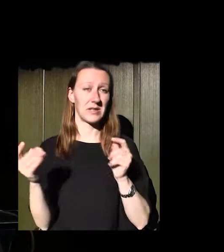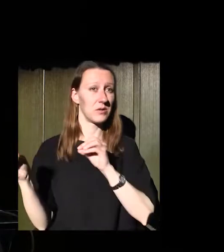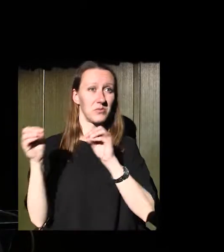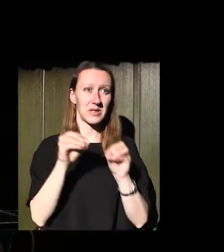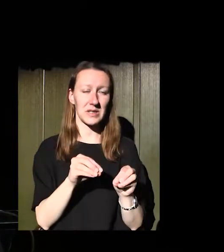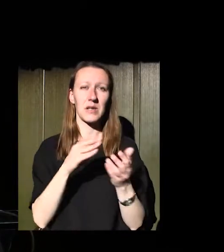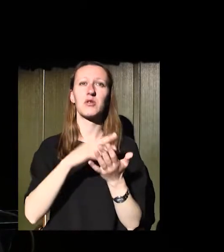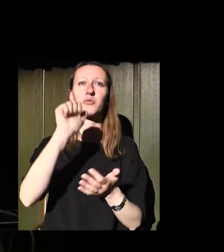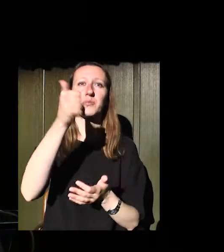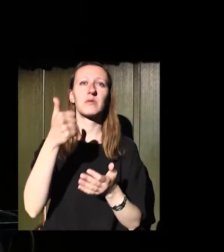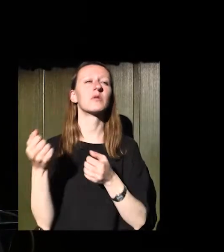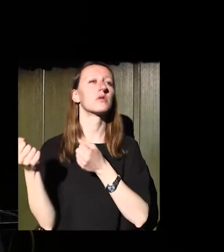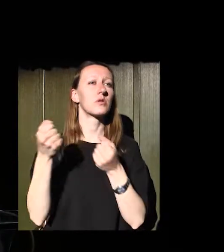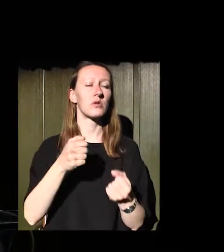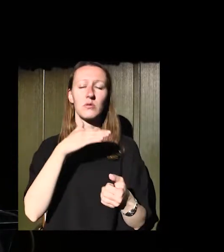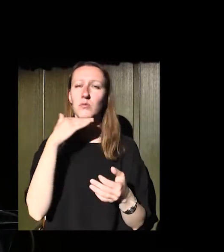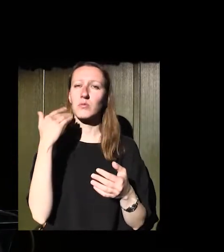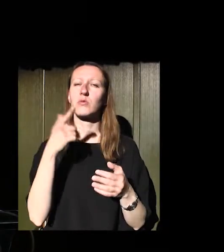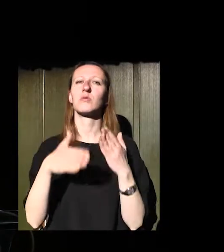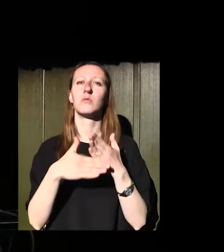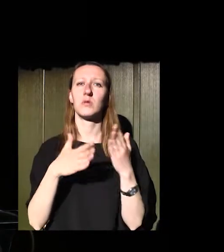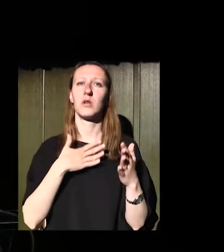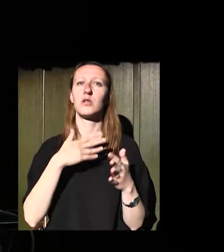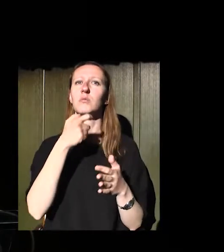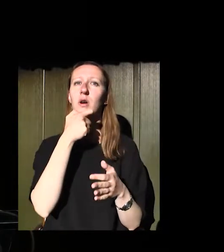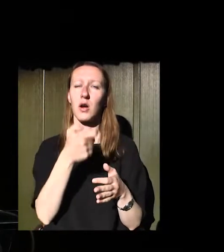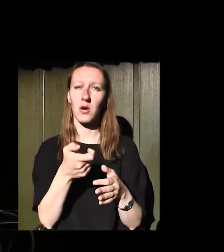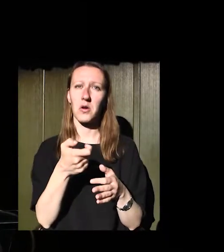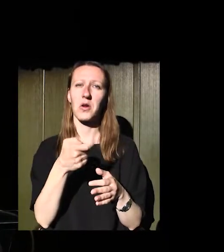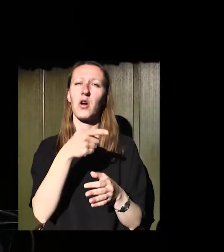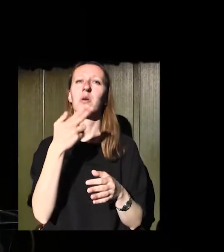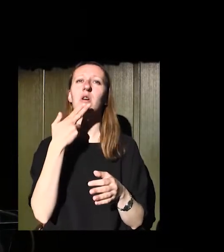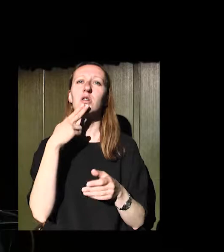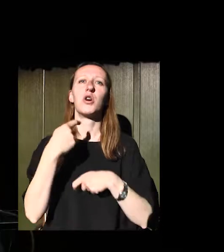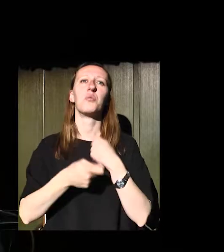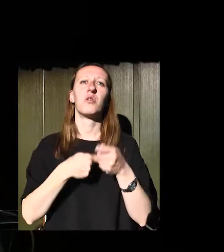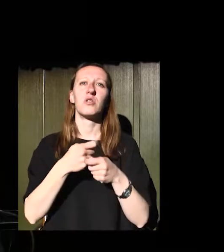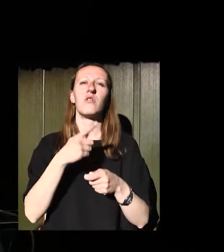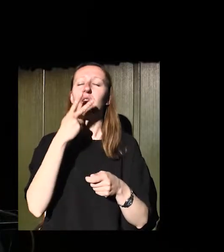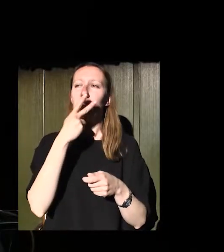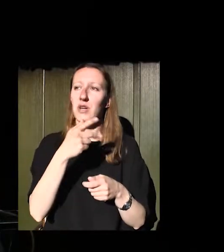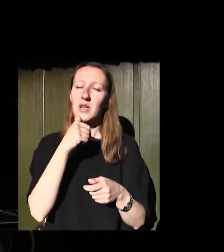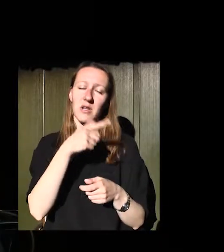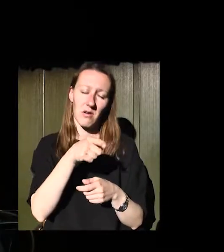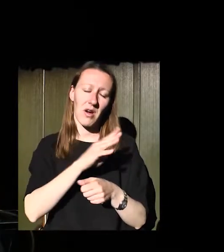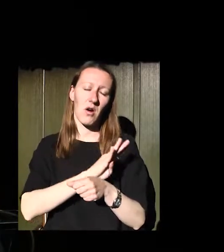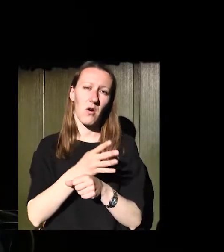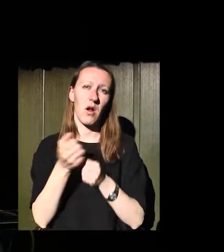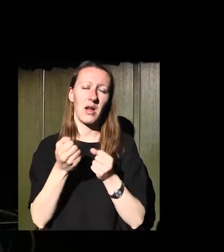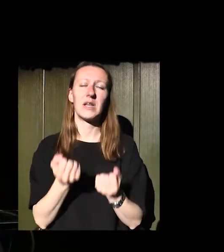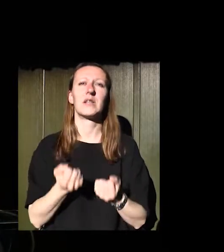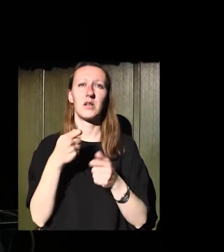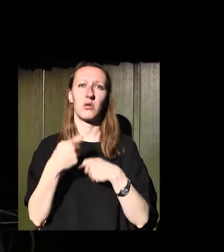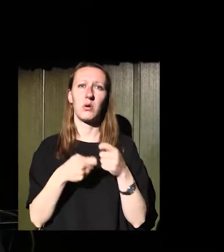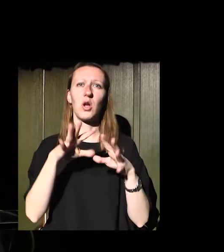jeseni. Među prvima smo donijeli niz mjera pomoći našim gospodarstvenicima čije poslovanje pogođeno uslijed ove